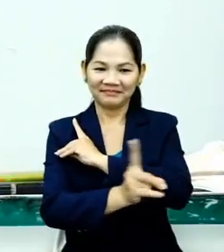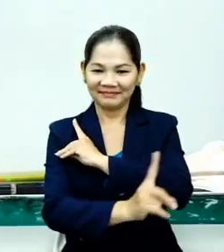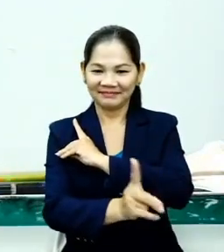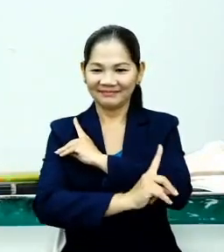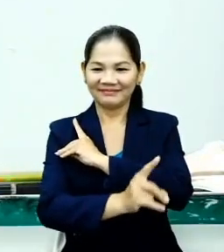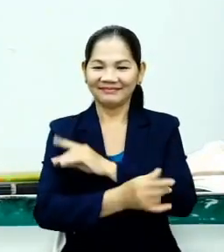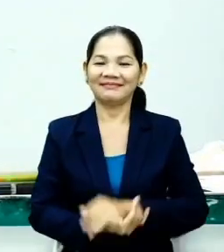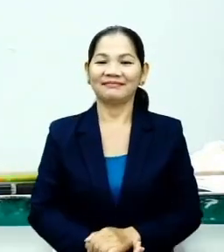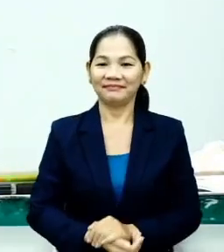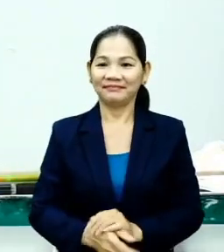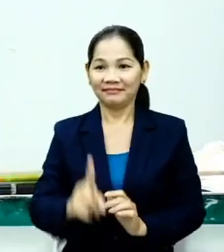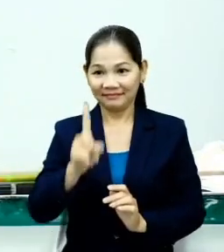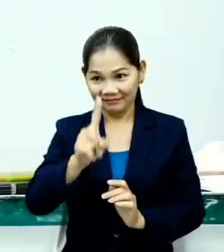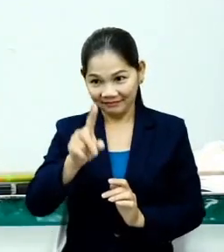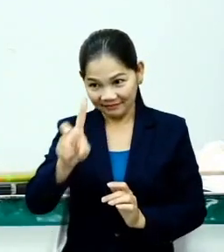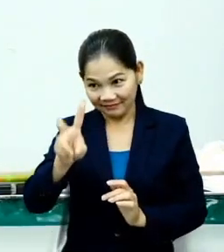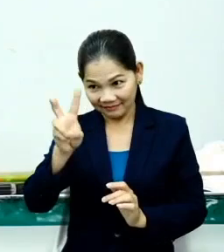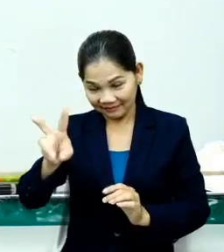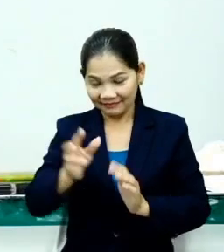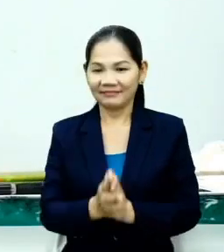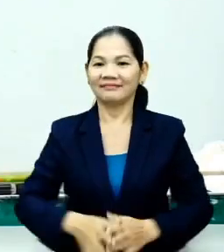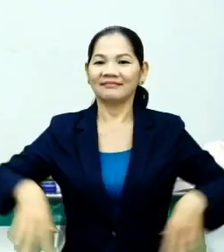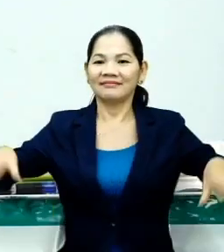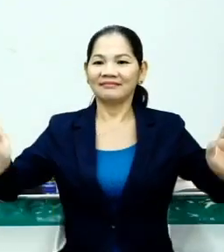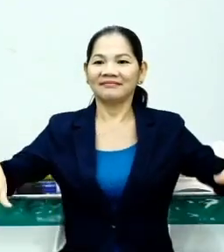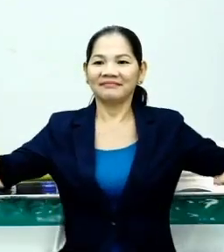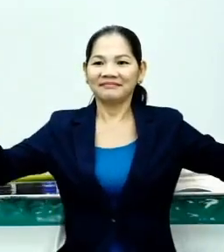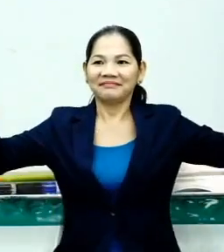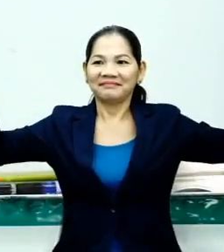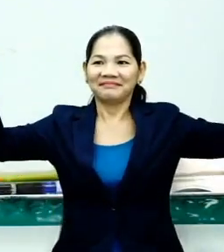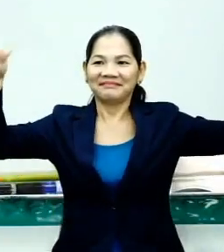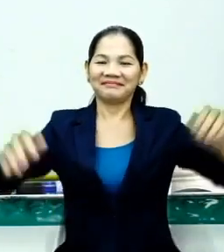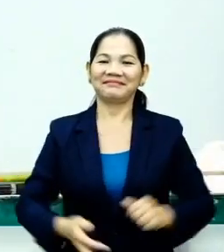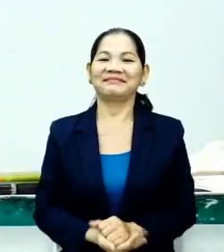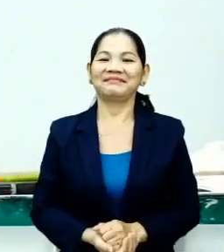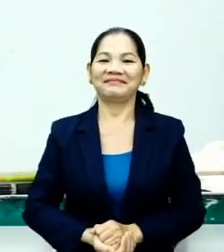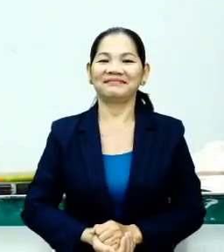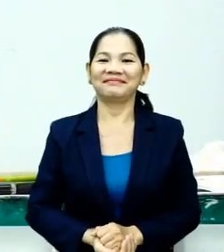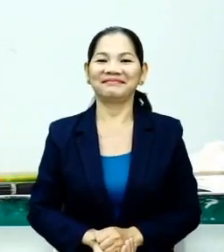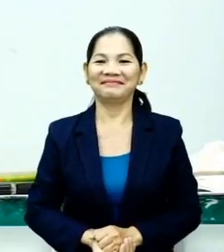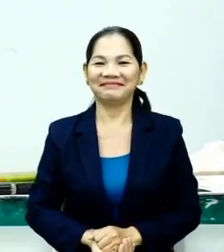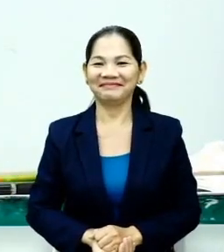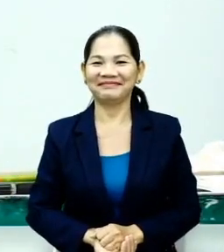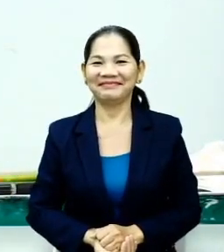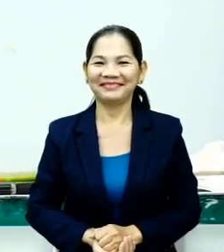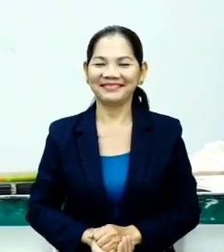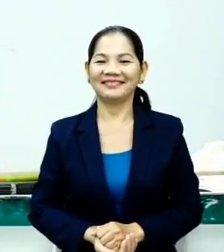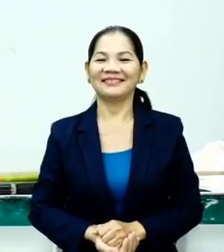vơ mũi tí bảy ha ha ha cha.